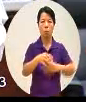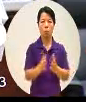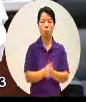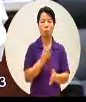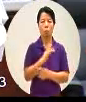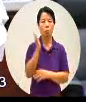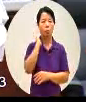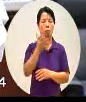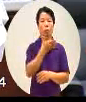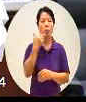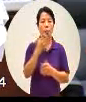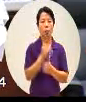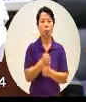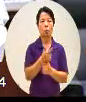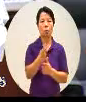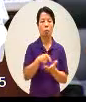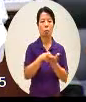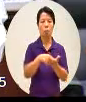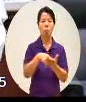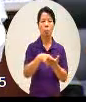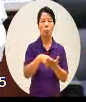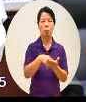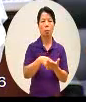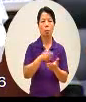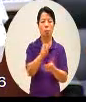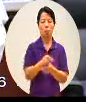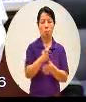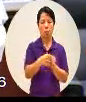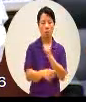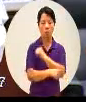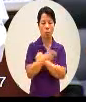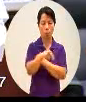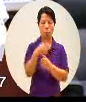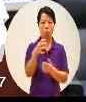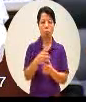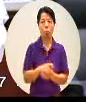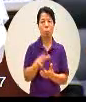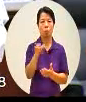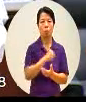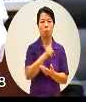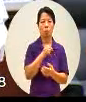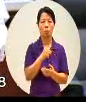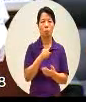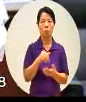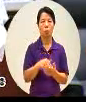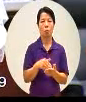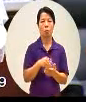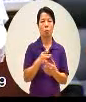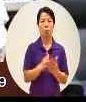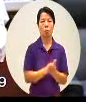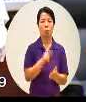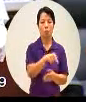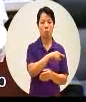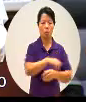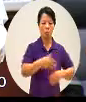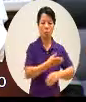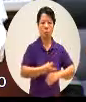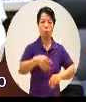争取经费，这个案子应该也快到尾声了，应该差不多了。可是，在那里，比如说那里